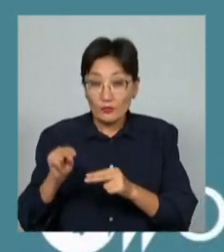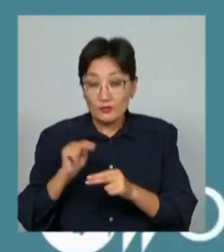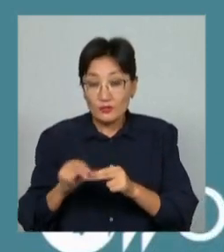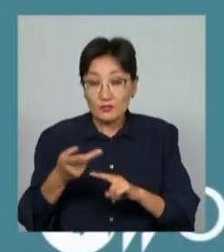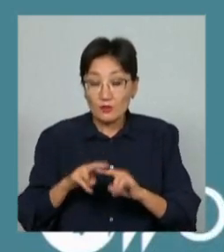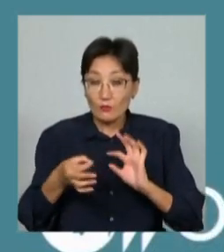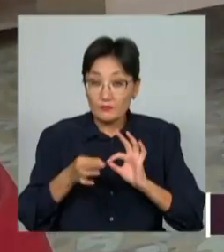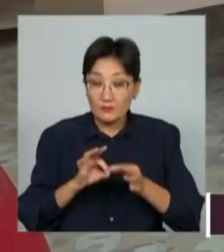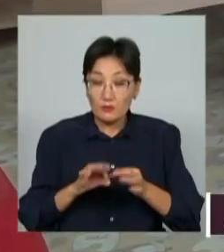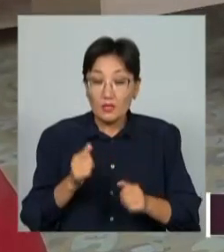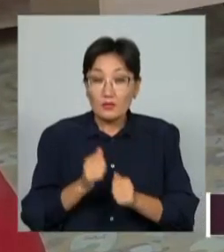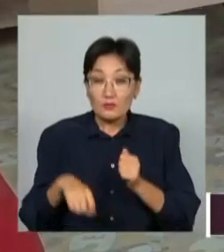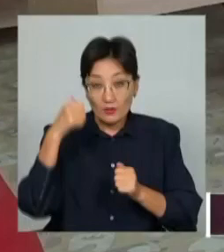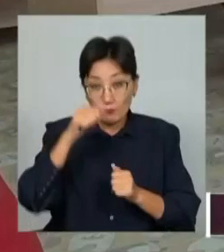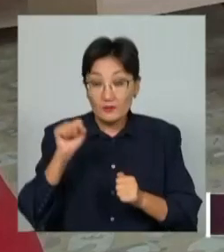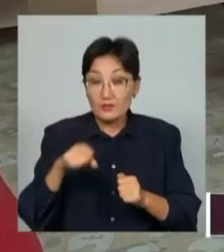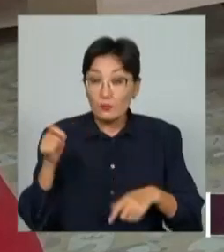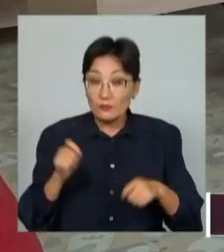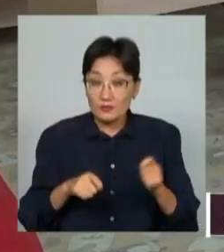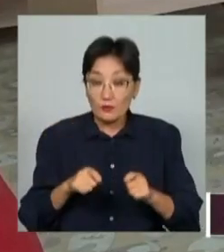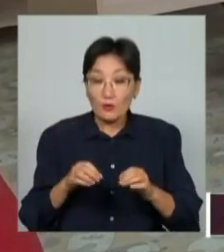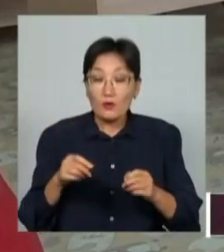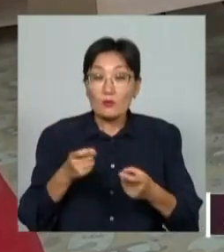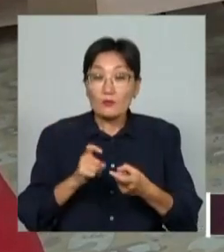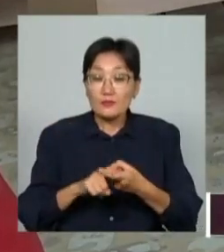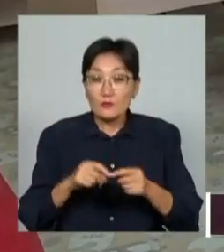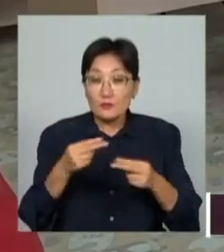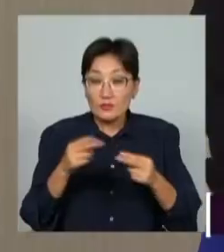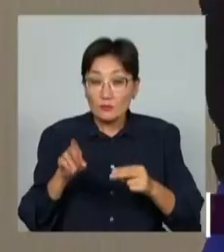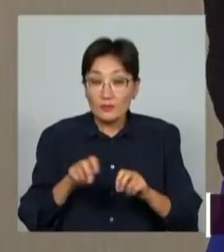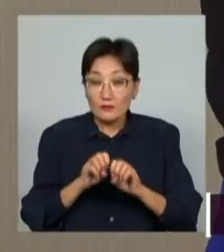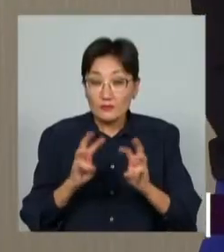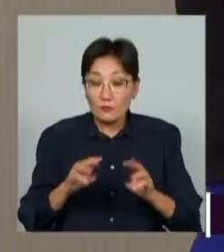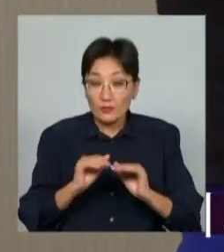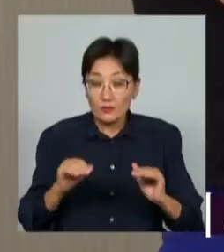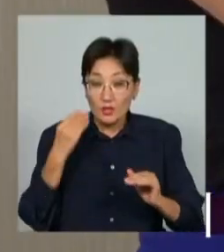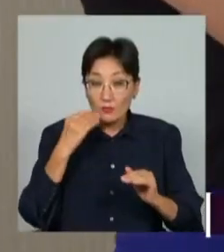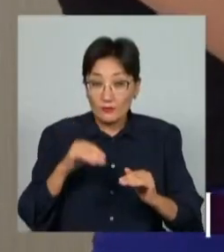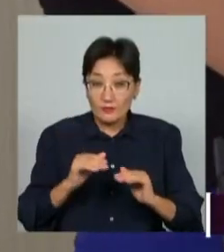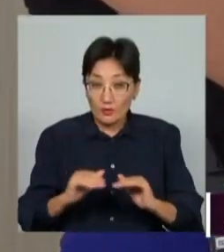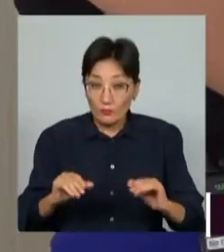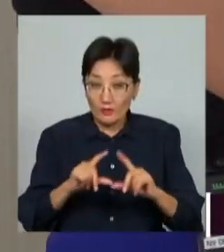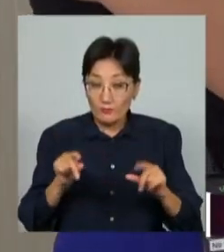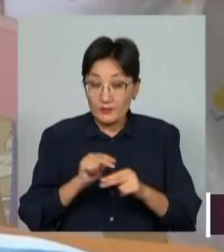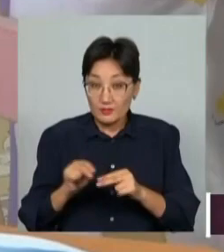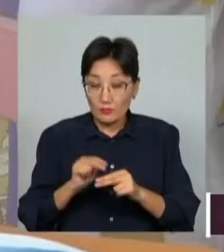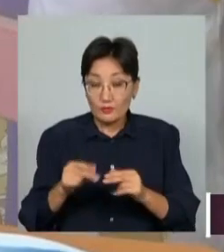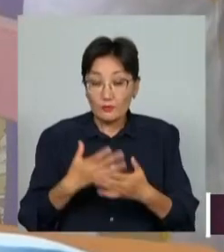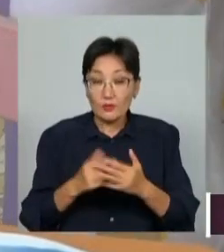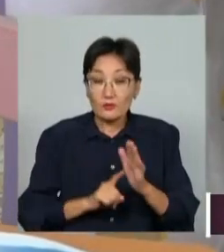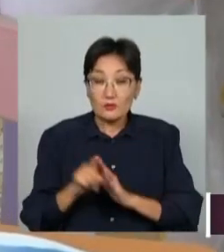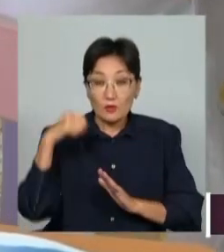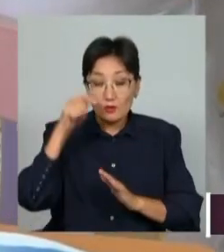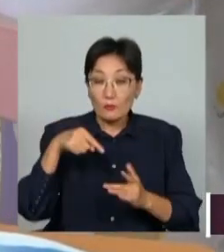этой сложности. На ежегодном августовском совещании затронули и тему, как обеспечить детей качественным дошкольным образованием. Так, например, с начала